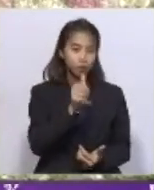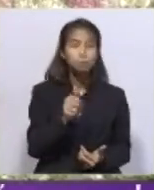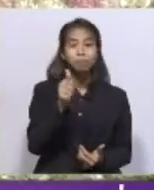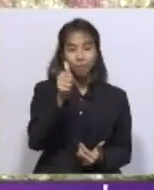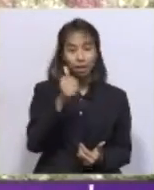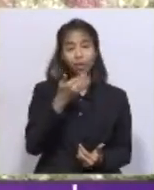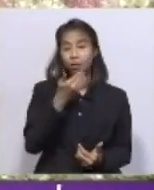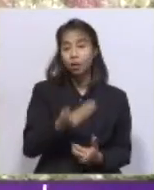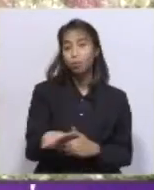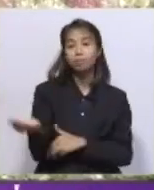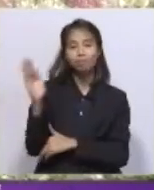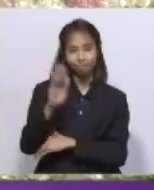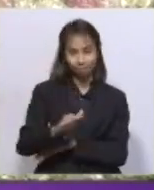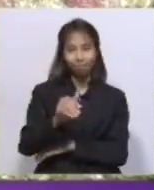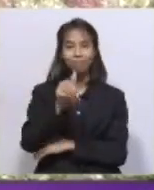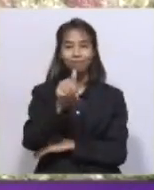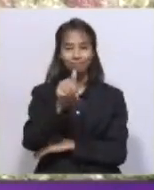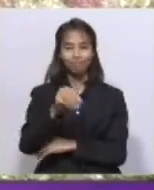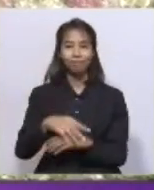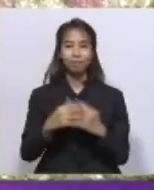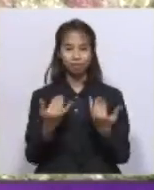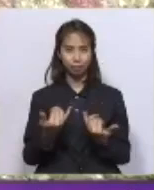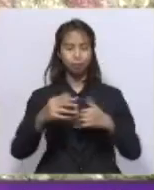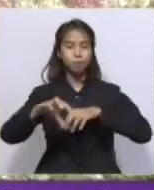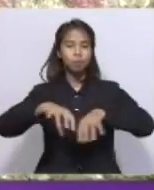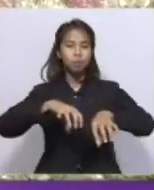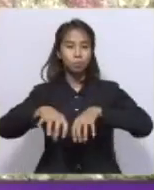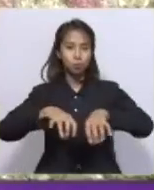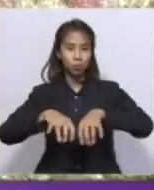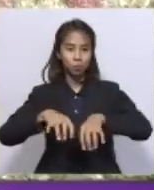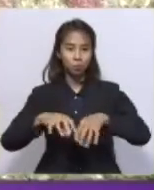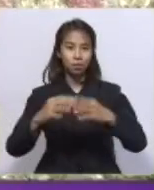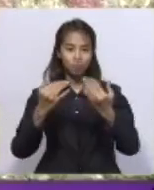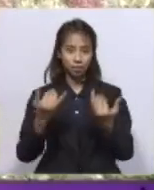างมาได้เรื่อยๆตลอดทั้งวันครับอันนี้คือบรรยากาศการจัดงานอุ่นไอรักคลาย